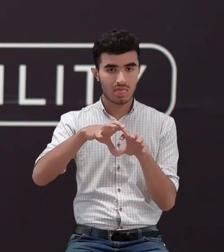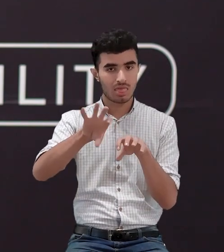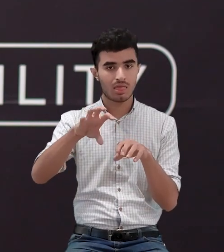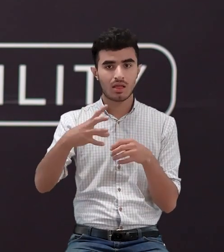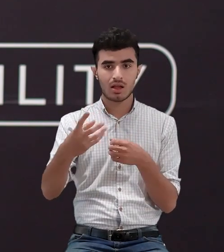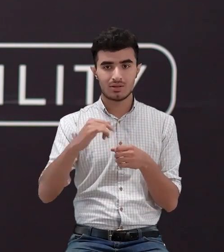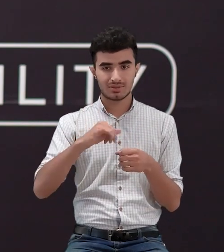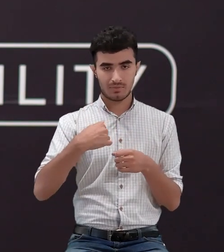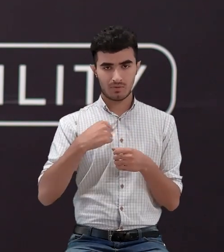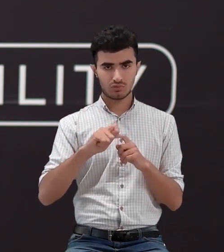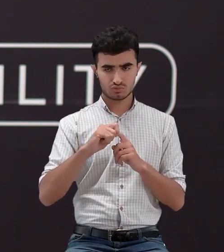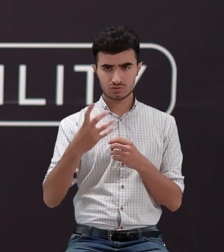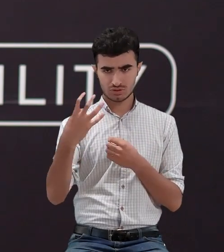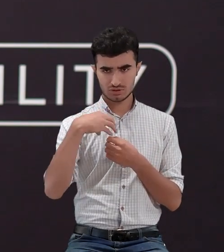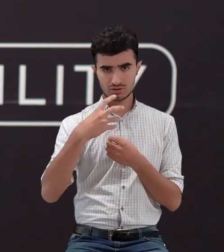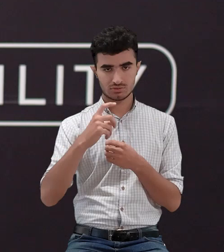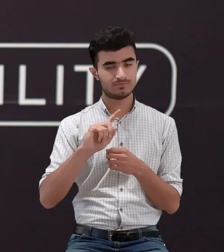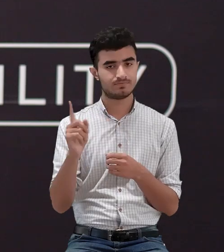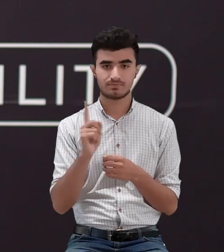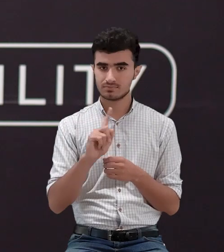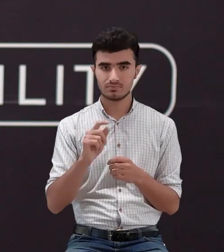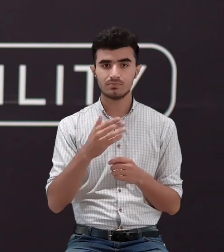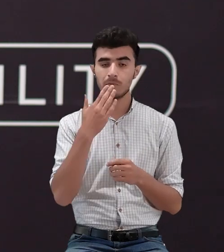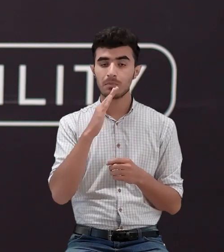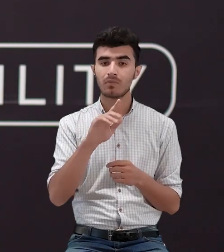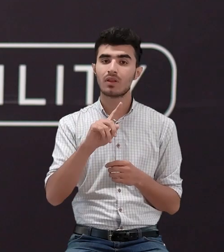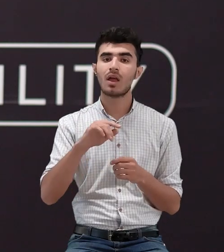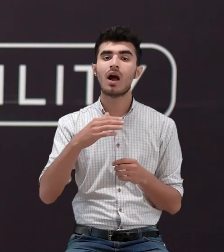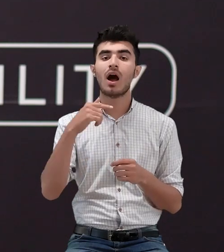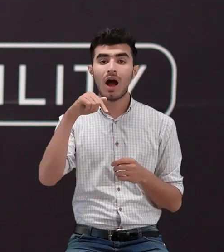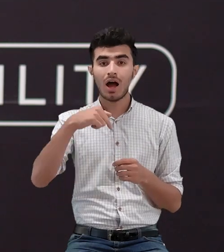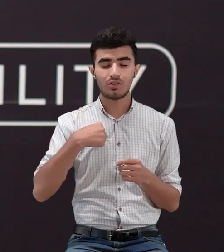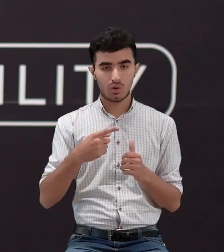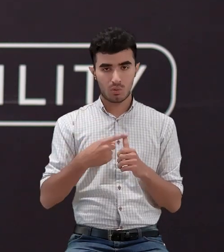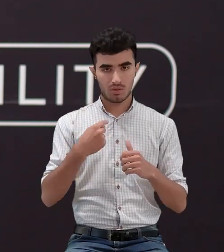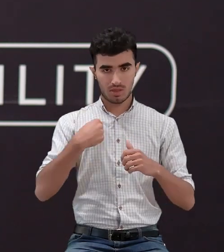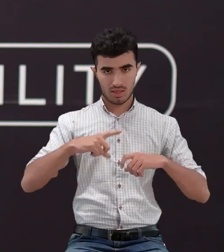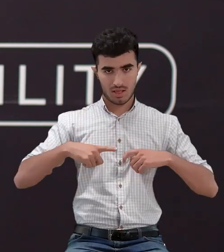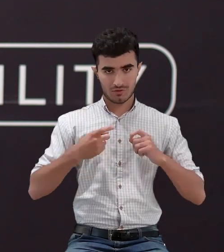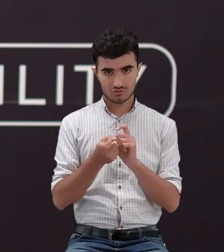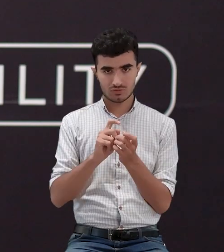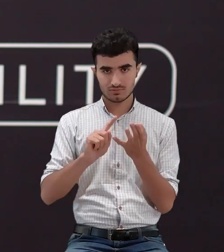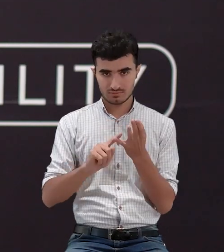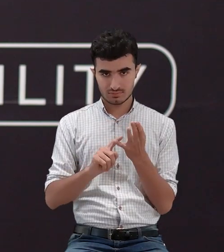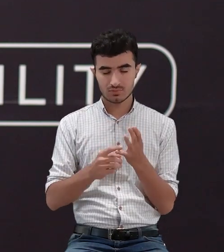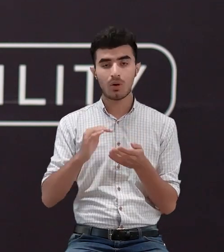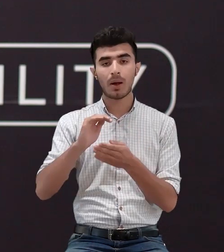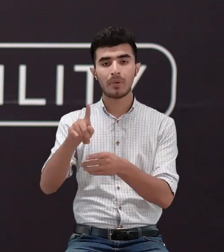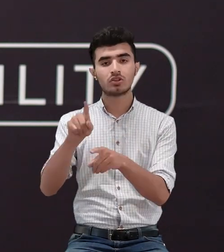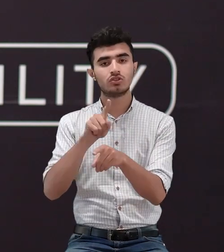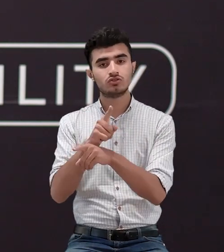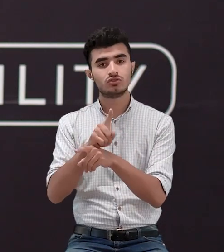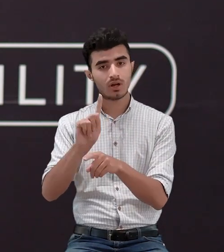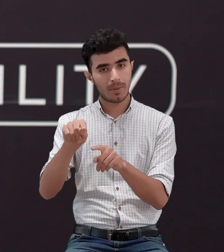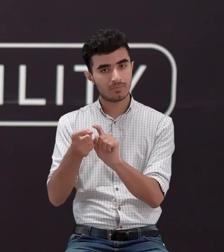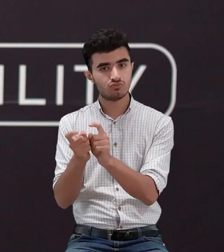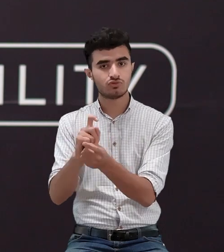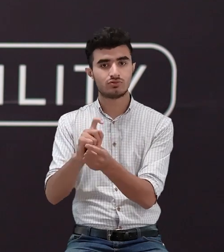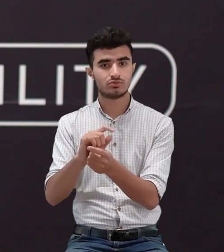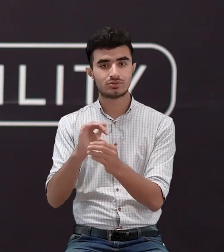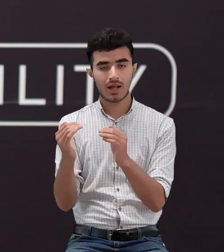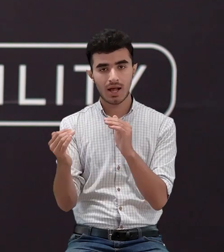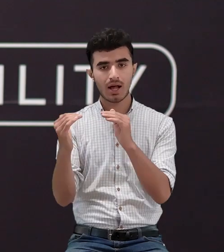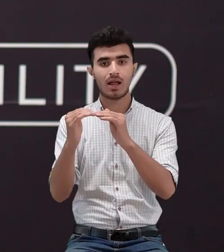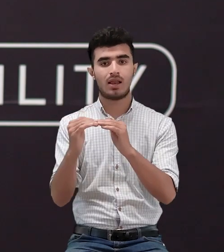तरह बनाने की तरफ लग जाती हैं. हमने वो नहीं करना. हमने अपने आप को भी बदलना है और बच्चे को भी बदलना है और बीच में मिलना है.